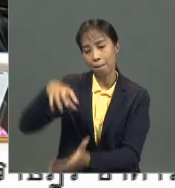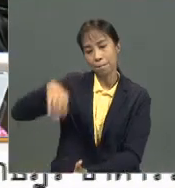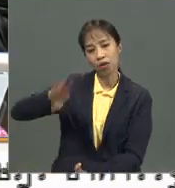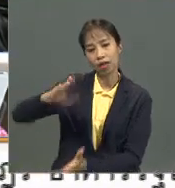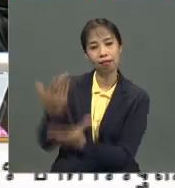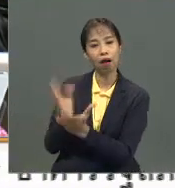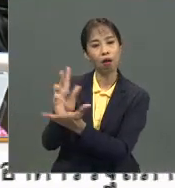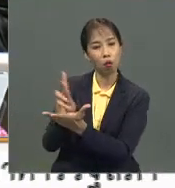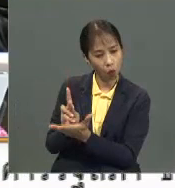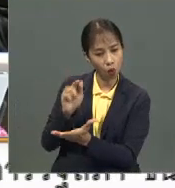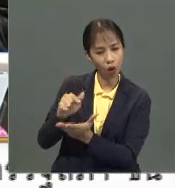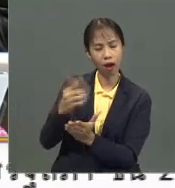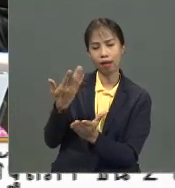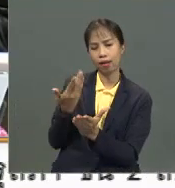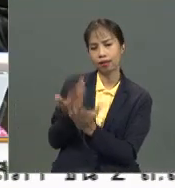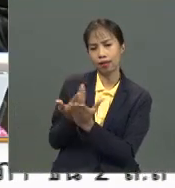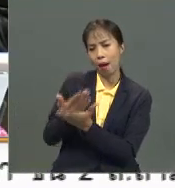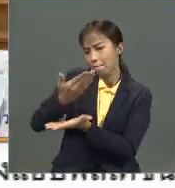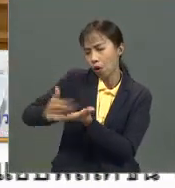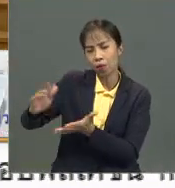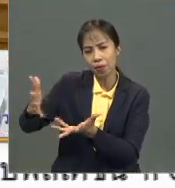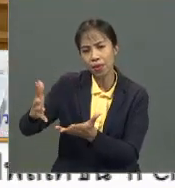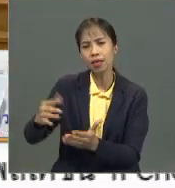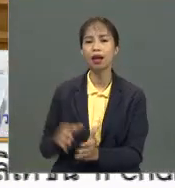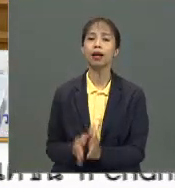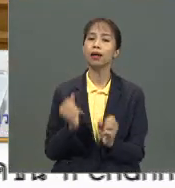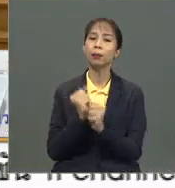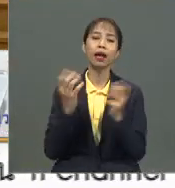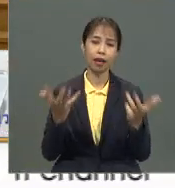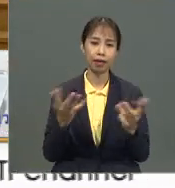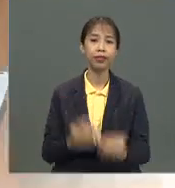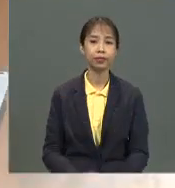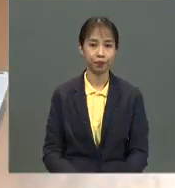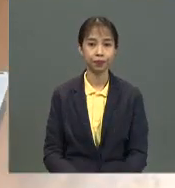และมีการผิดชำระหนี้จำนวนมากได้อย่างไรครับ